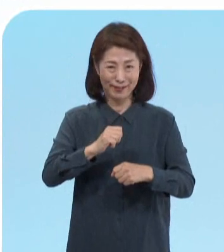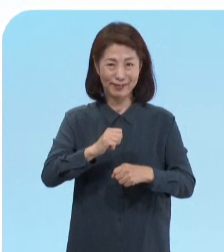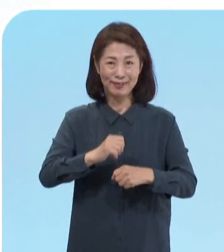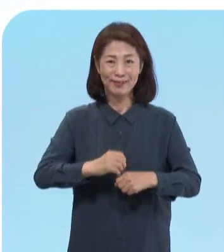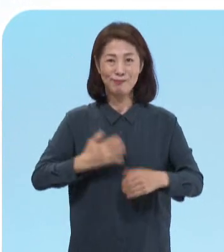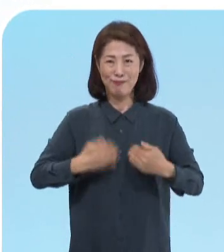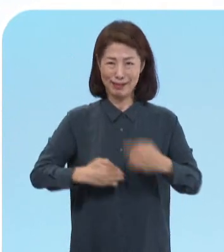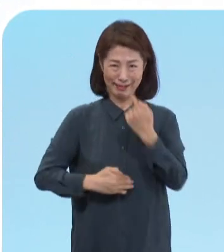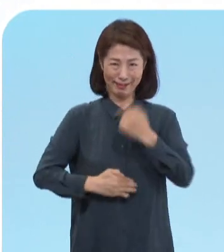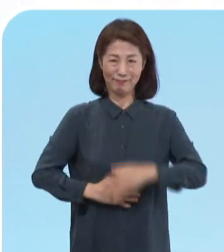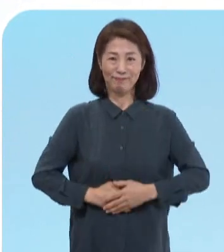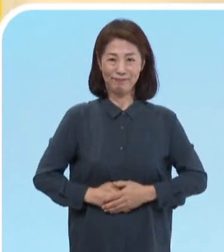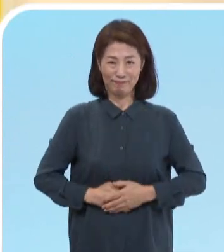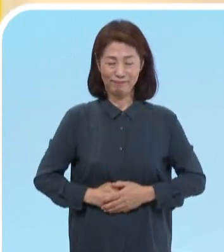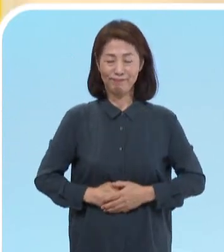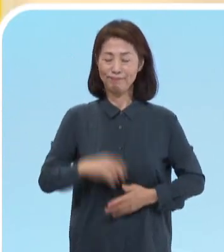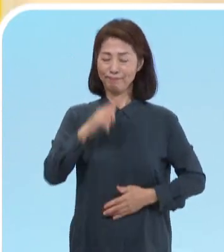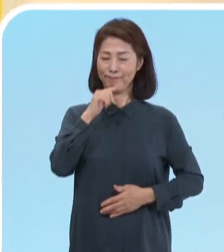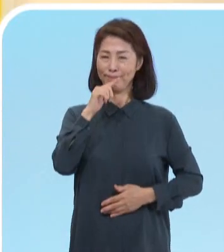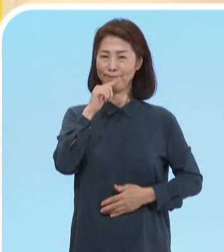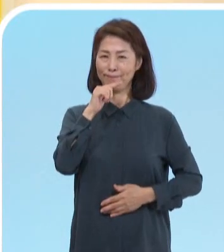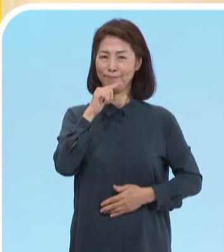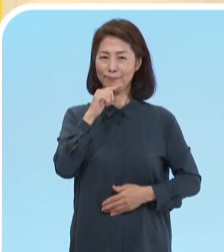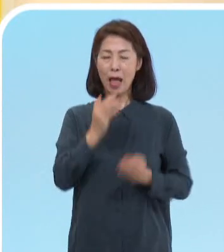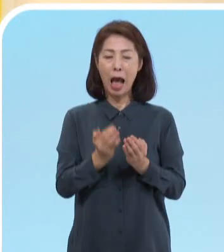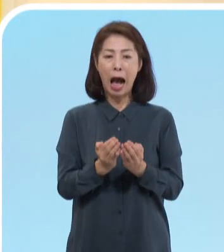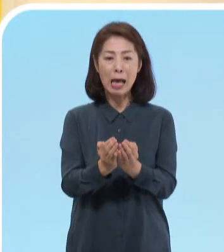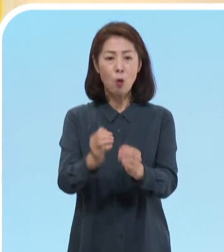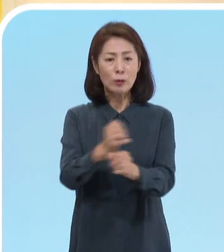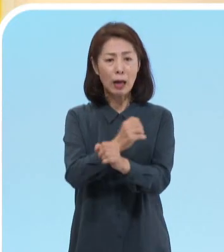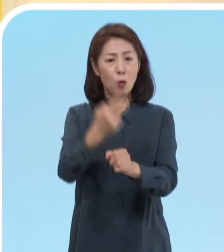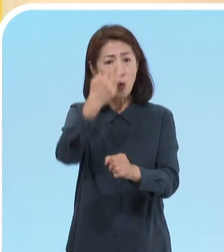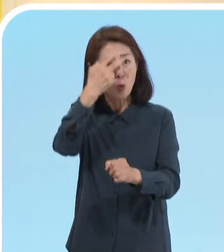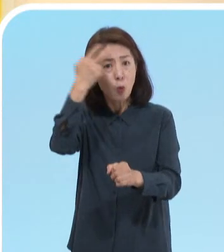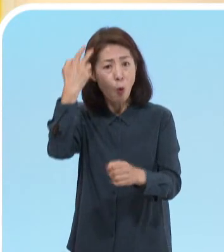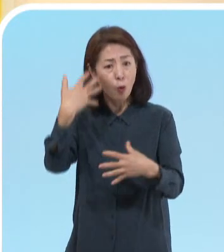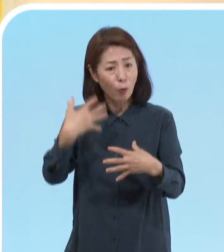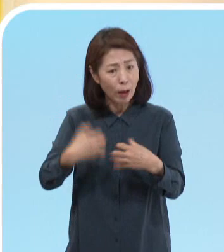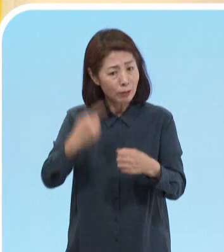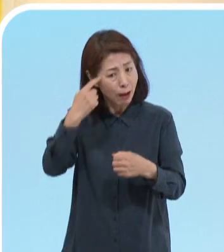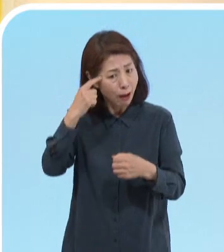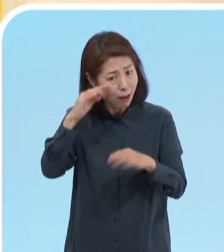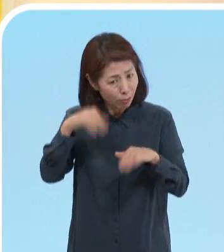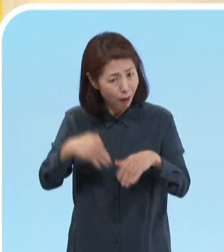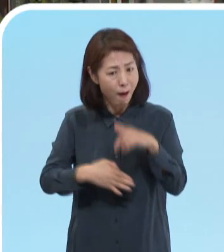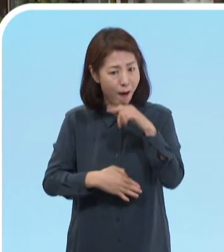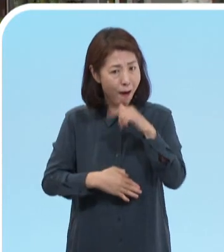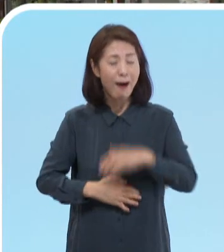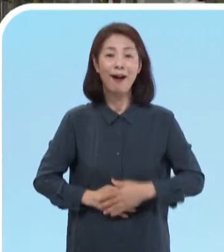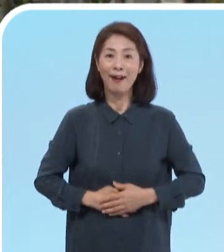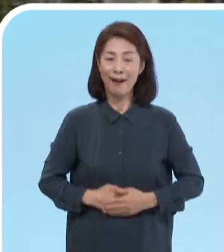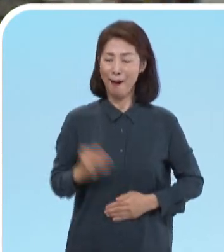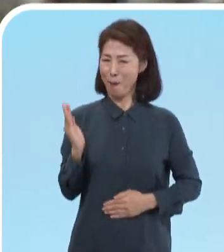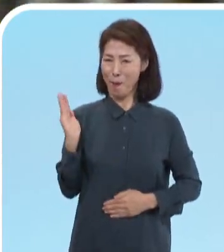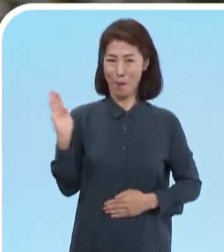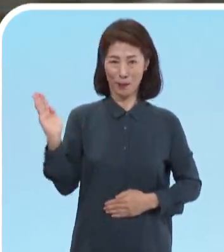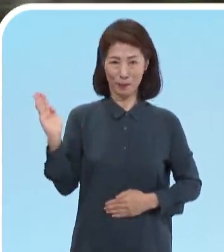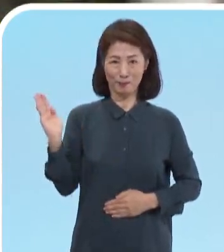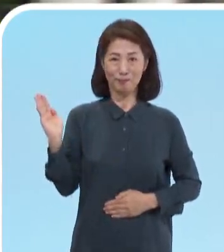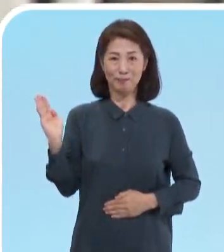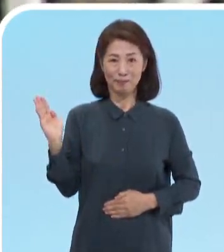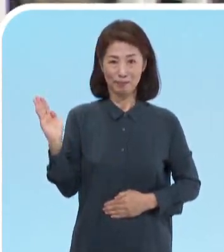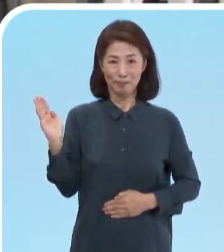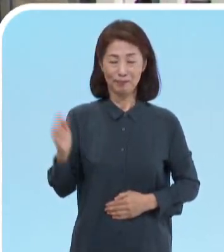、嬉しく思っております。 ふむふむ、相生産業高校か。ということで、やってきました